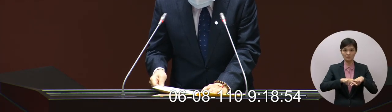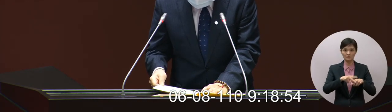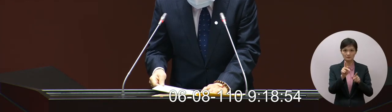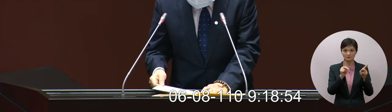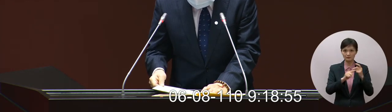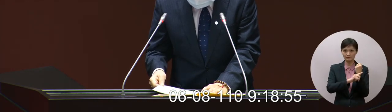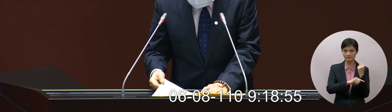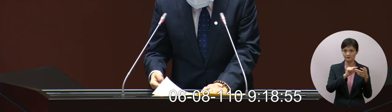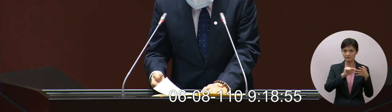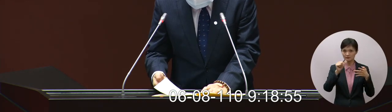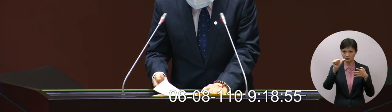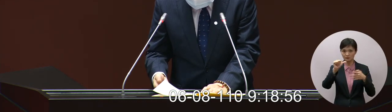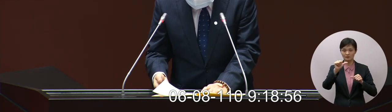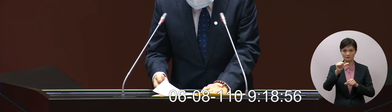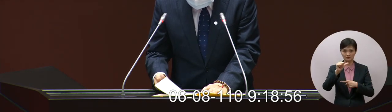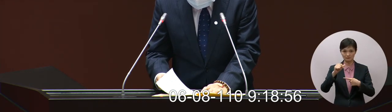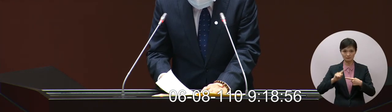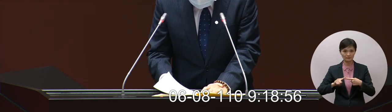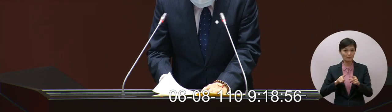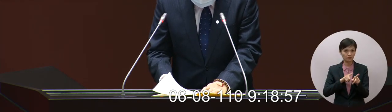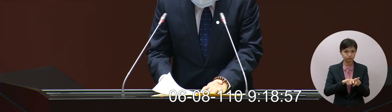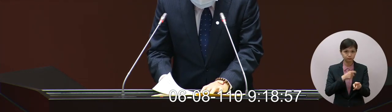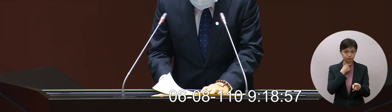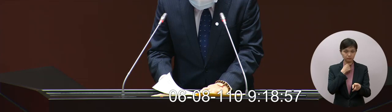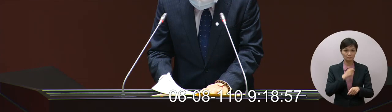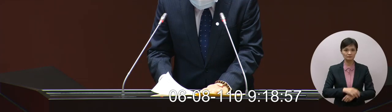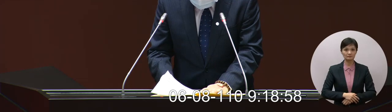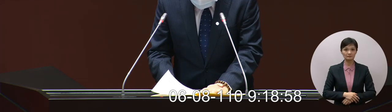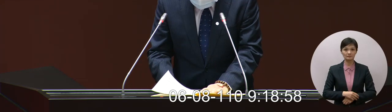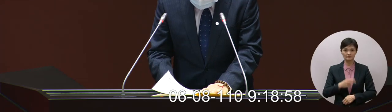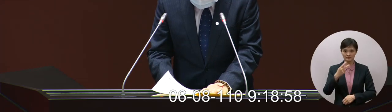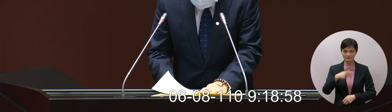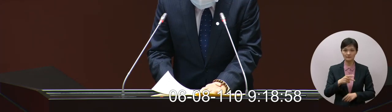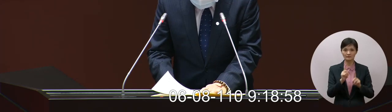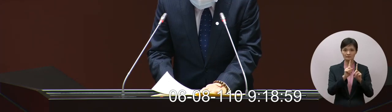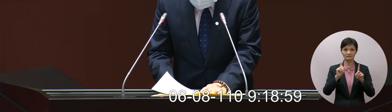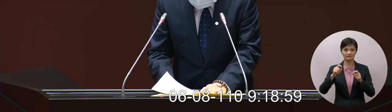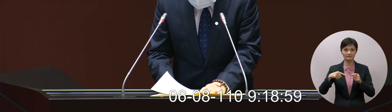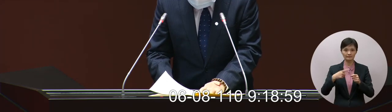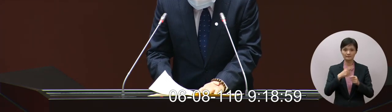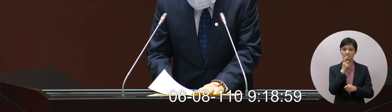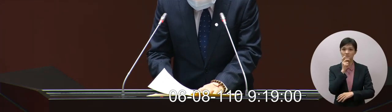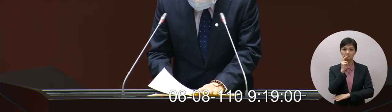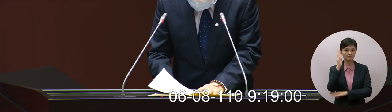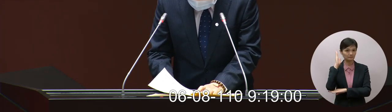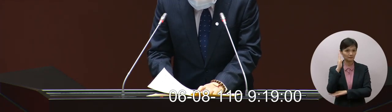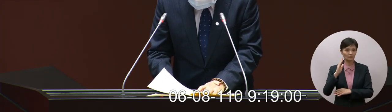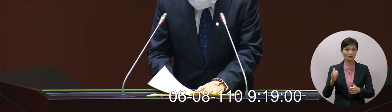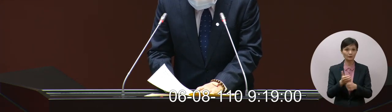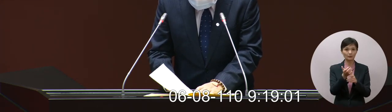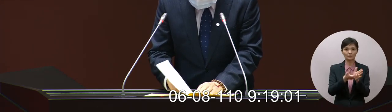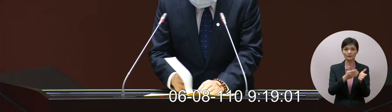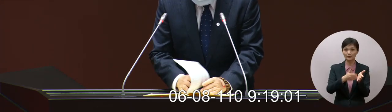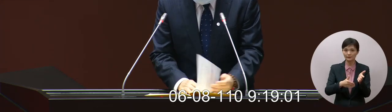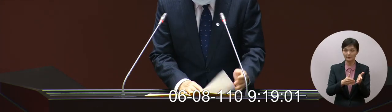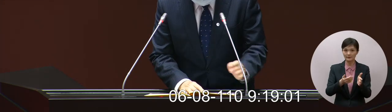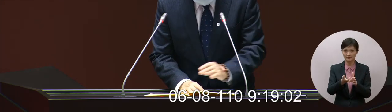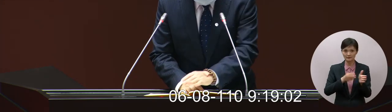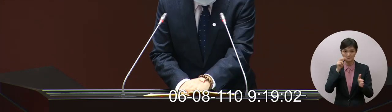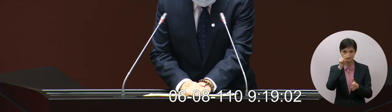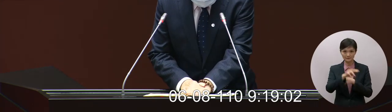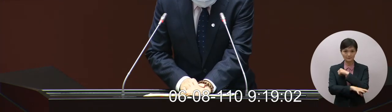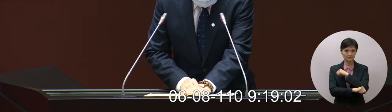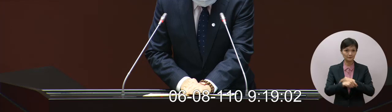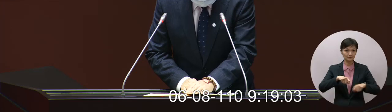一项有关债务存量管制规定，经并计110年中央政府总预算、前瞻基础建